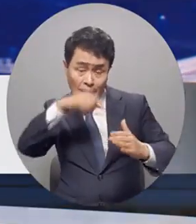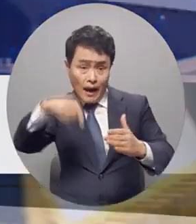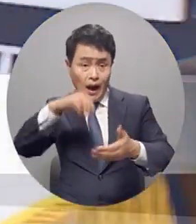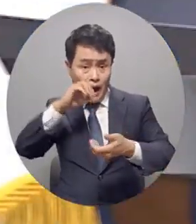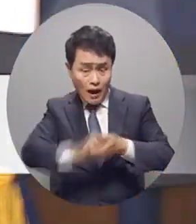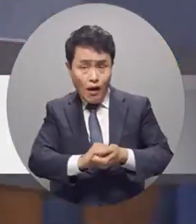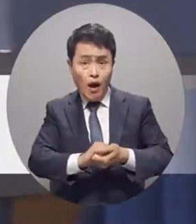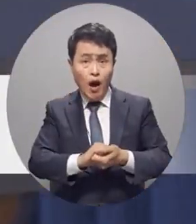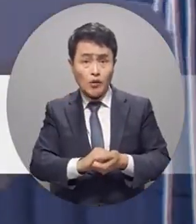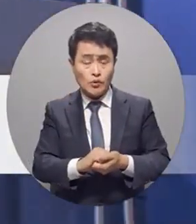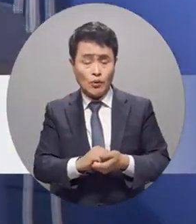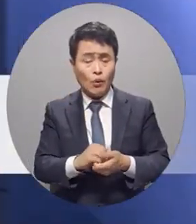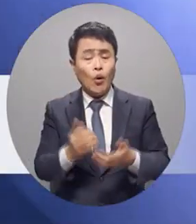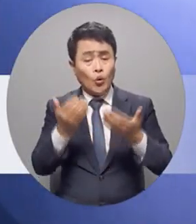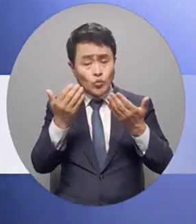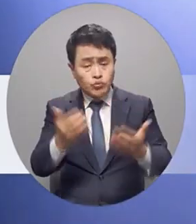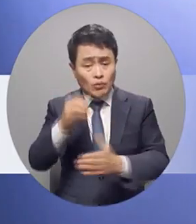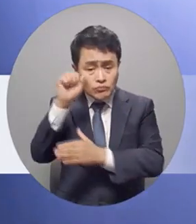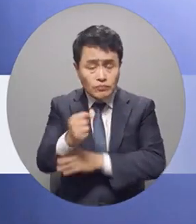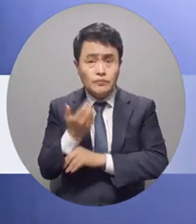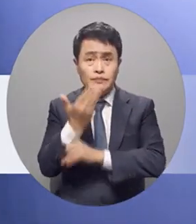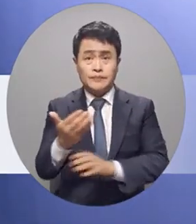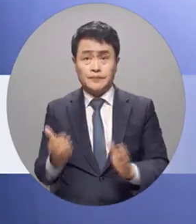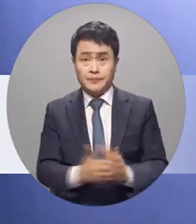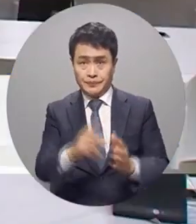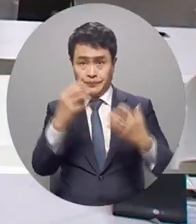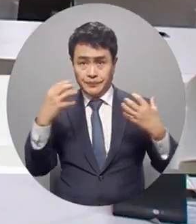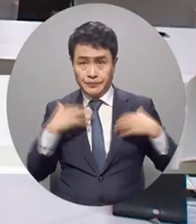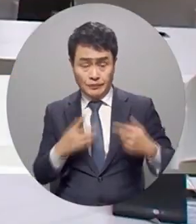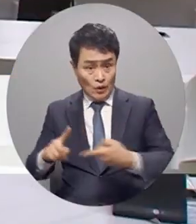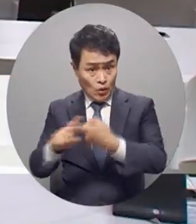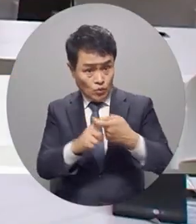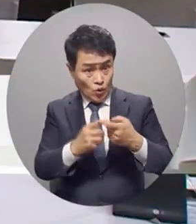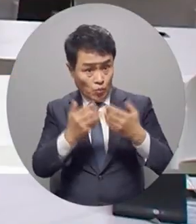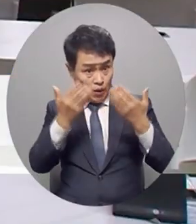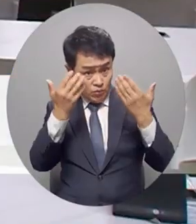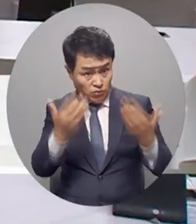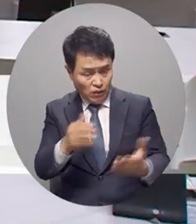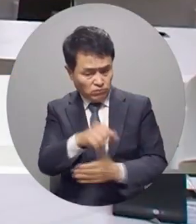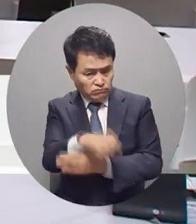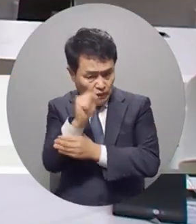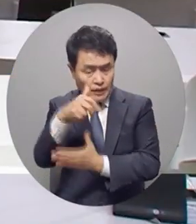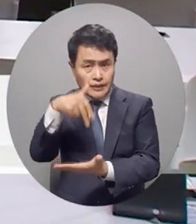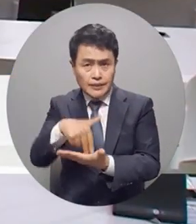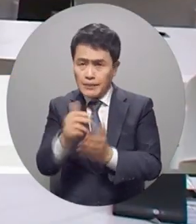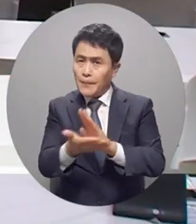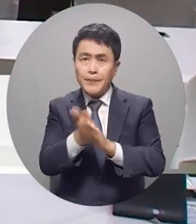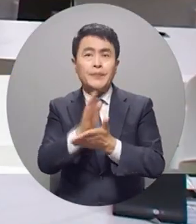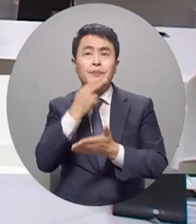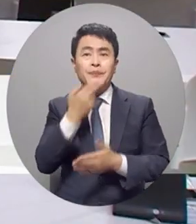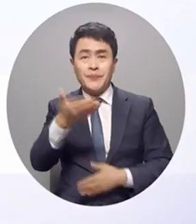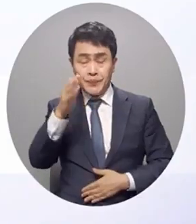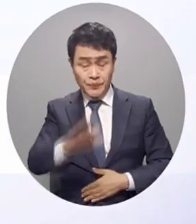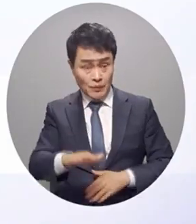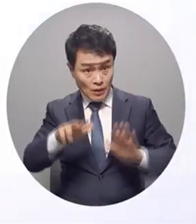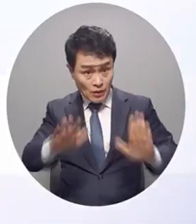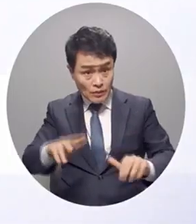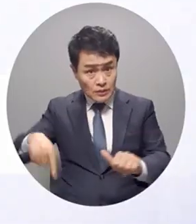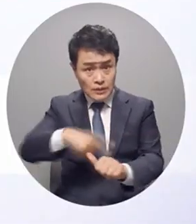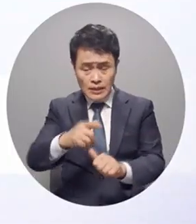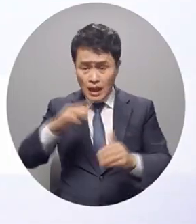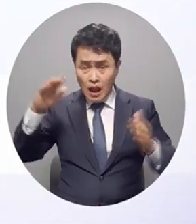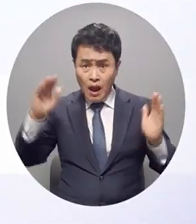제한적으로 휴학을 승인하기로 했습니다 정부는 동맹 휴학을 허용하지 않는다는 입장에는 변함이 없지만 현 상황에서